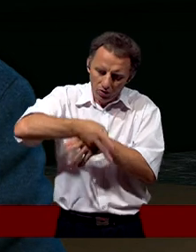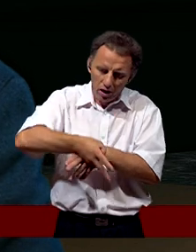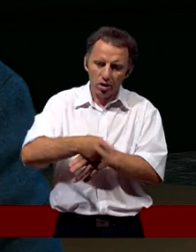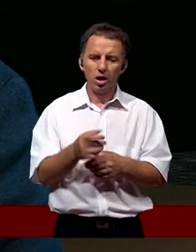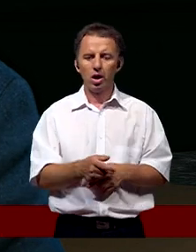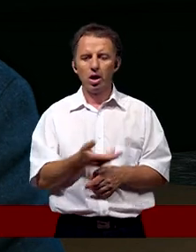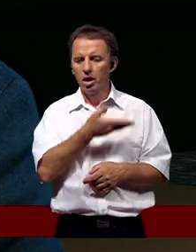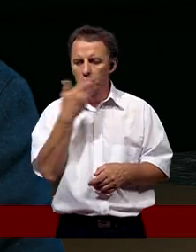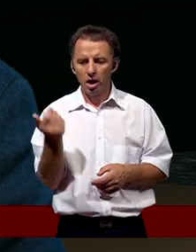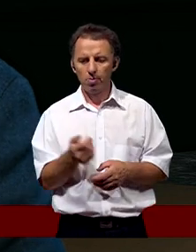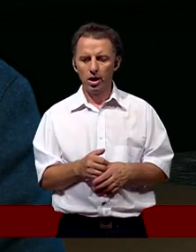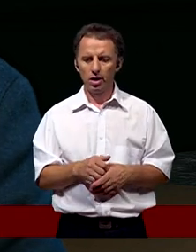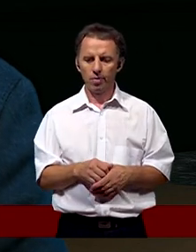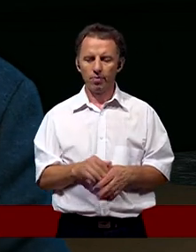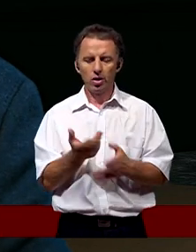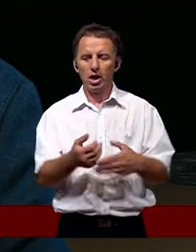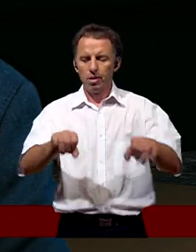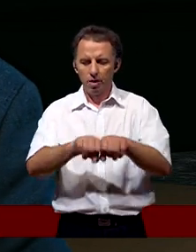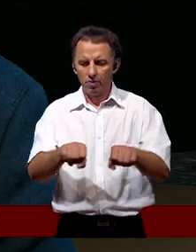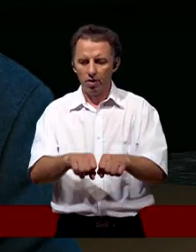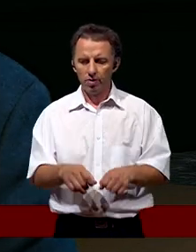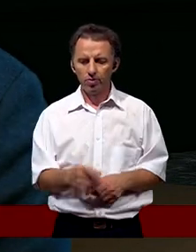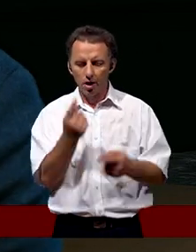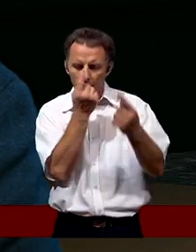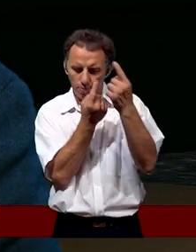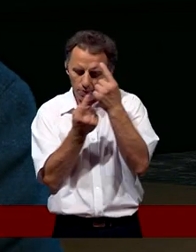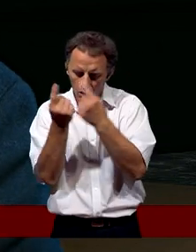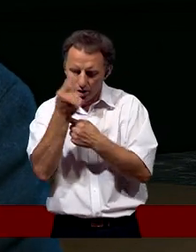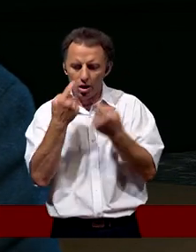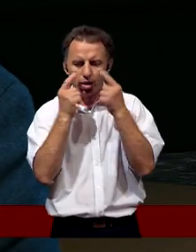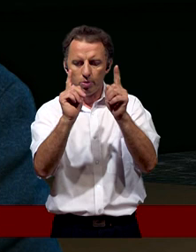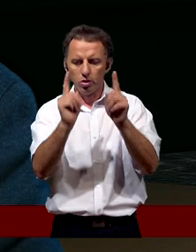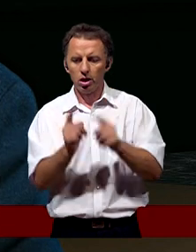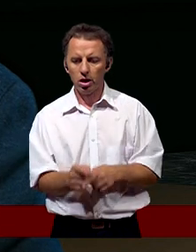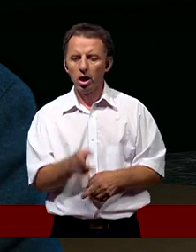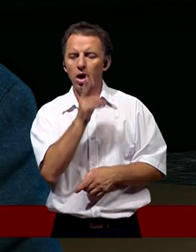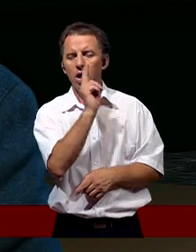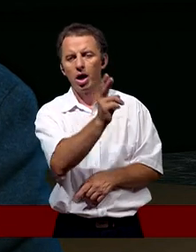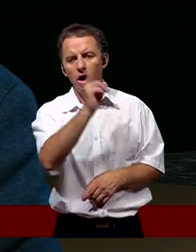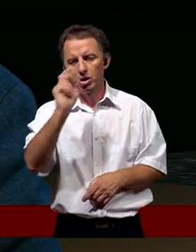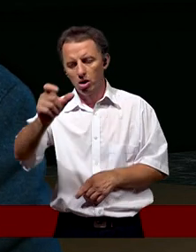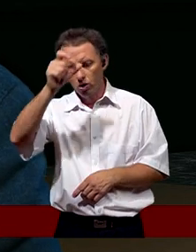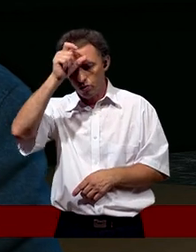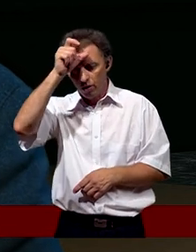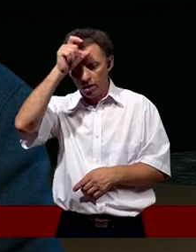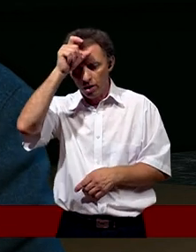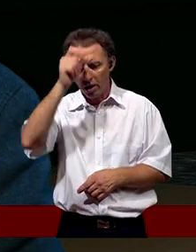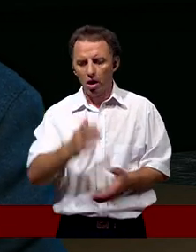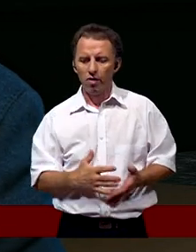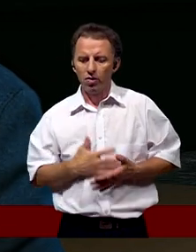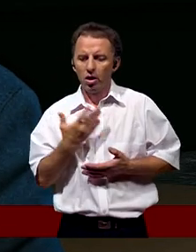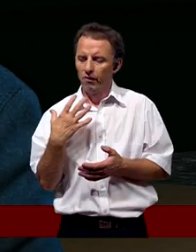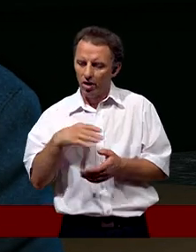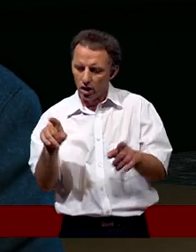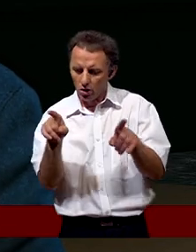świeci na sprawiedliwego i nie na niesprawiedliwego. I myślę, że tak Bóg postrzega każdego człowieka i wydaje